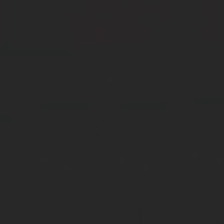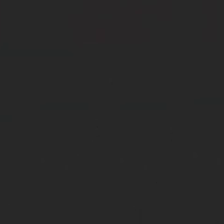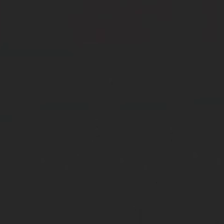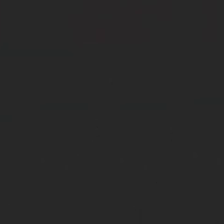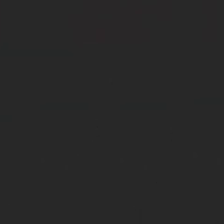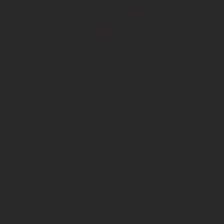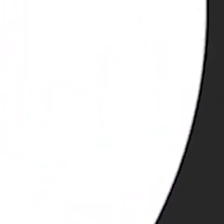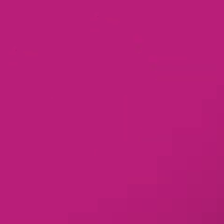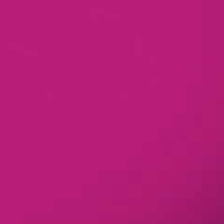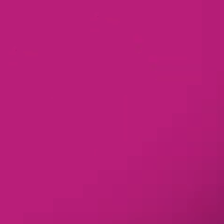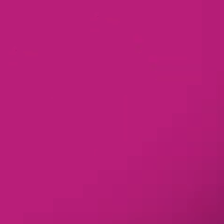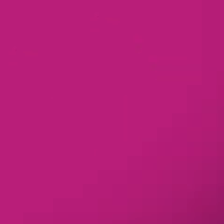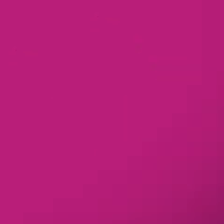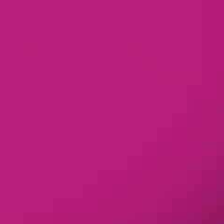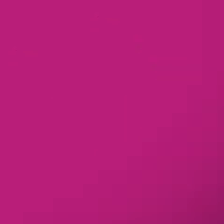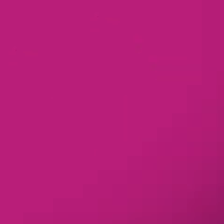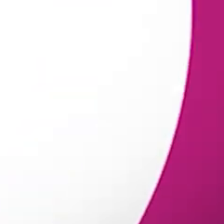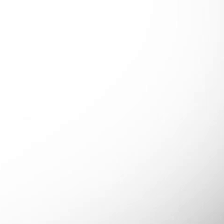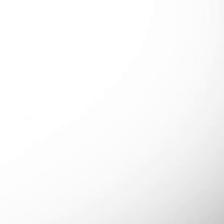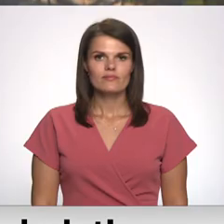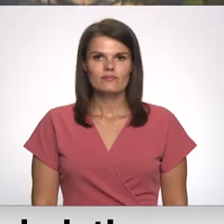Re, viss ēters ir te!